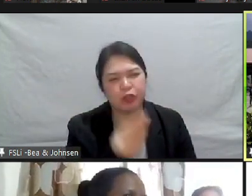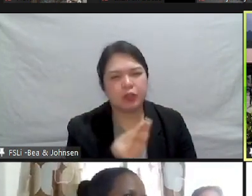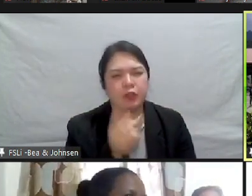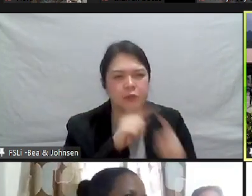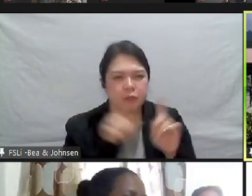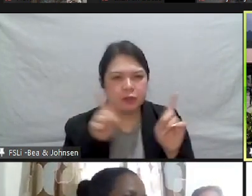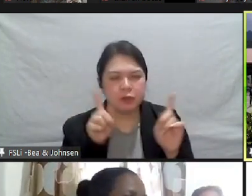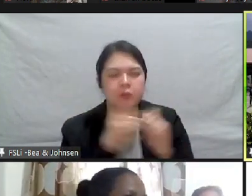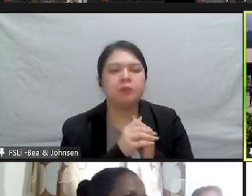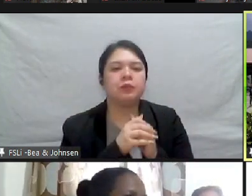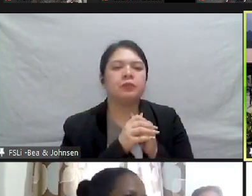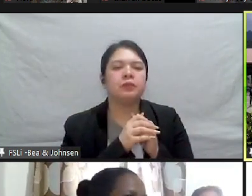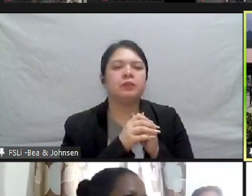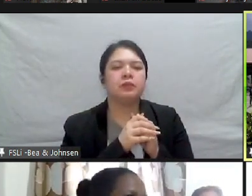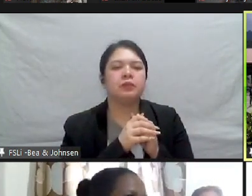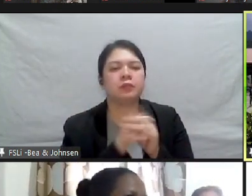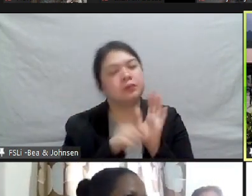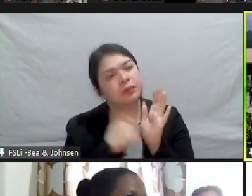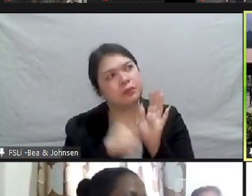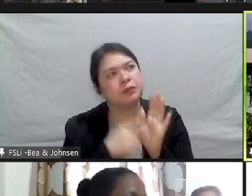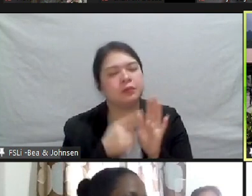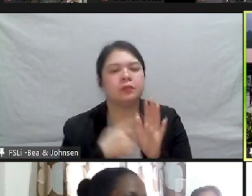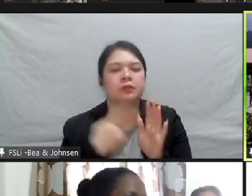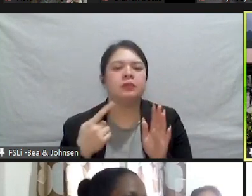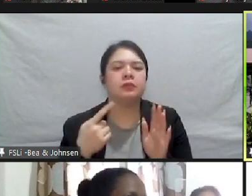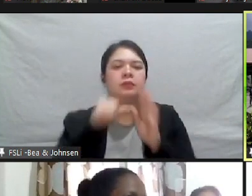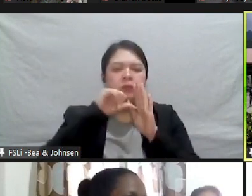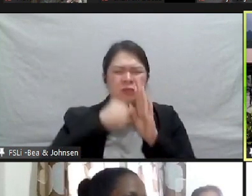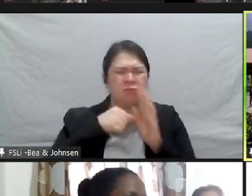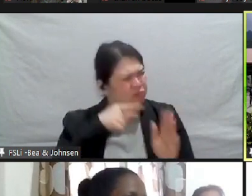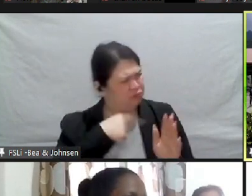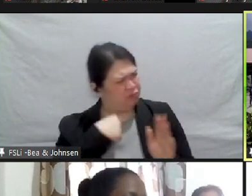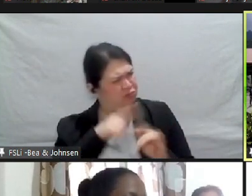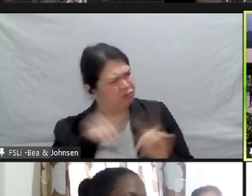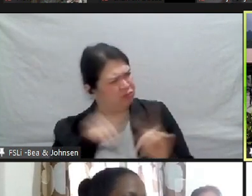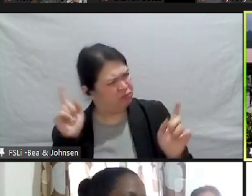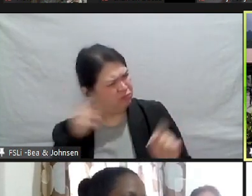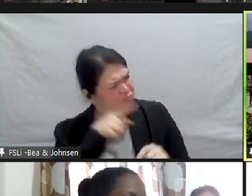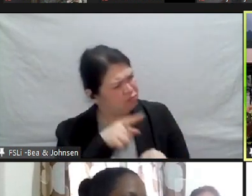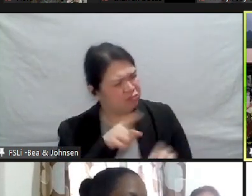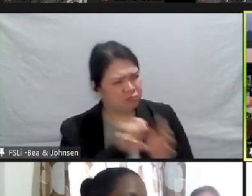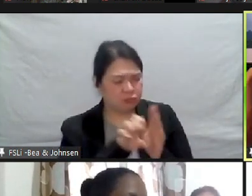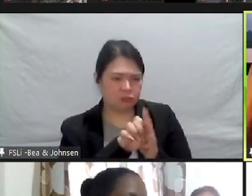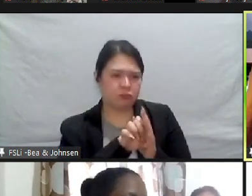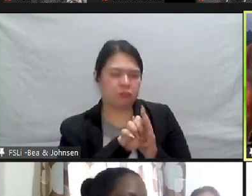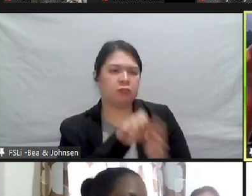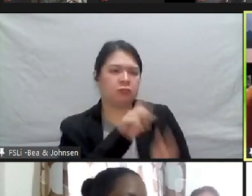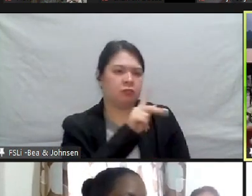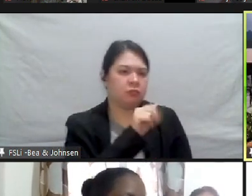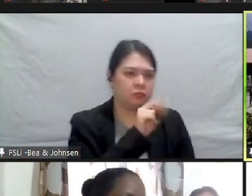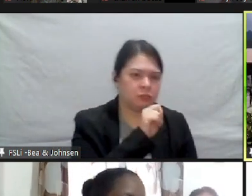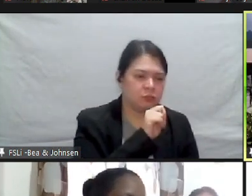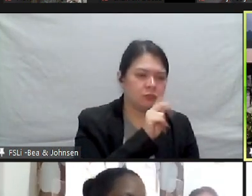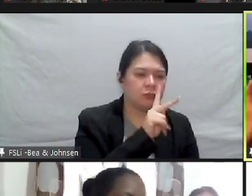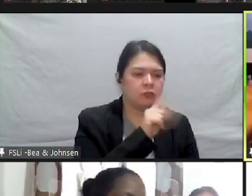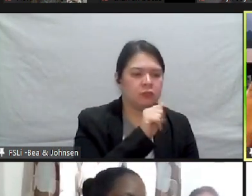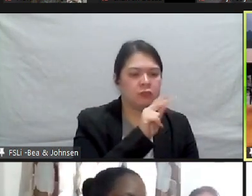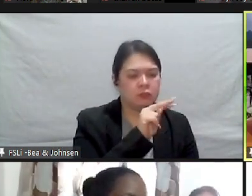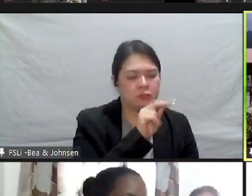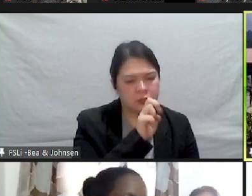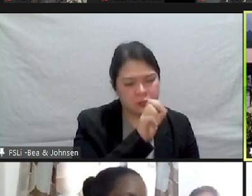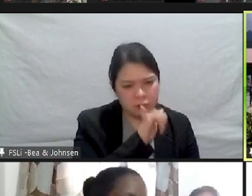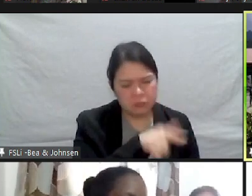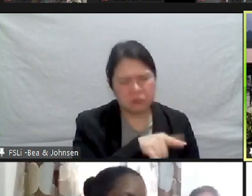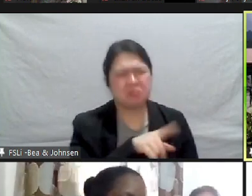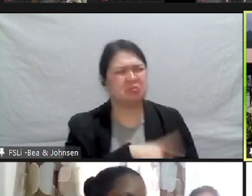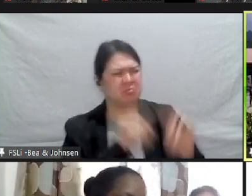ano? Sometimes kasi mas hina-highlight, ay, iba yung aming, kunyari, scan ka na, iba yung sa north, iba sa south. Eh,